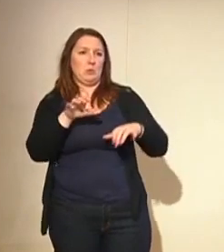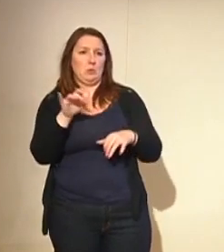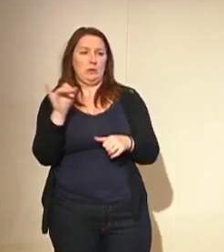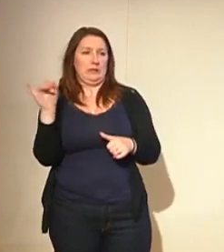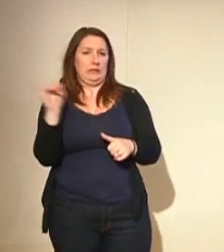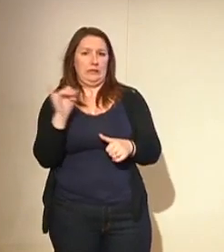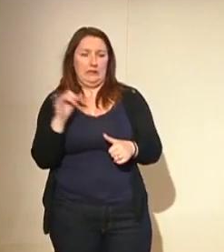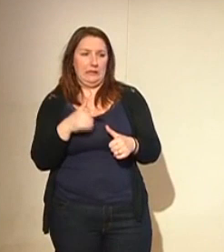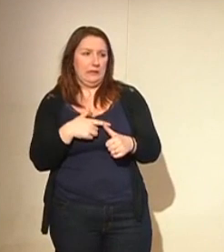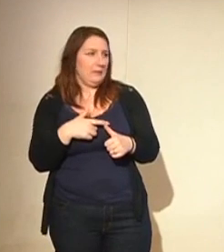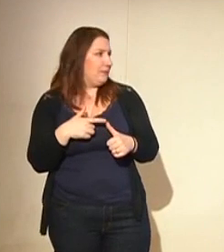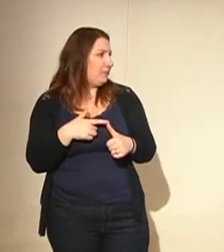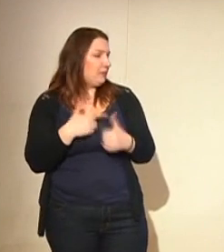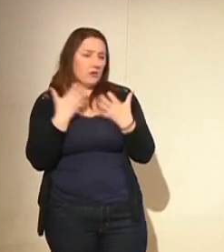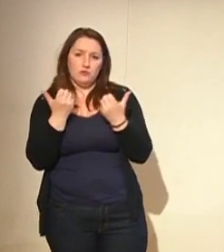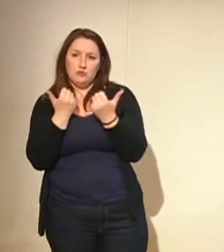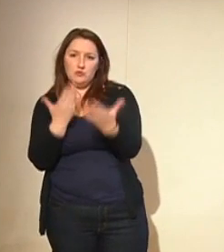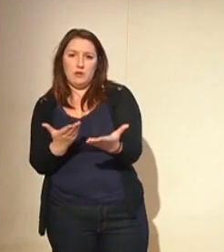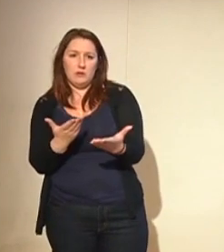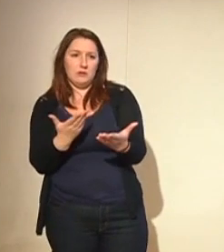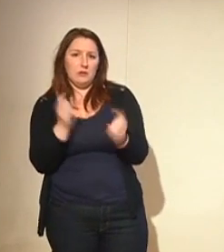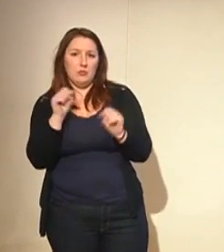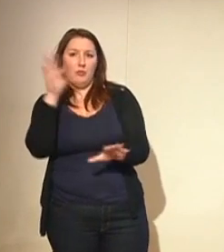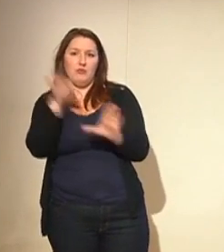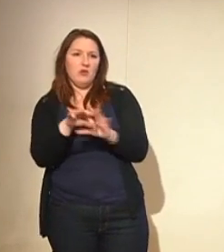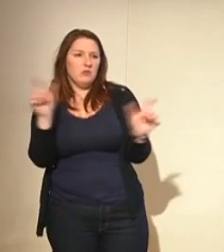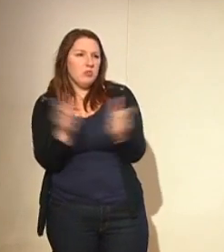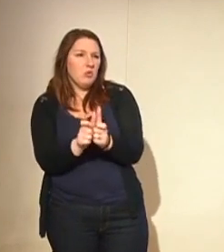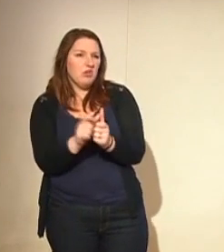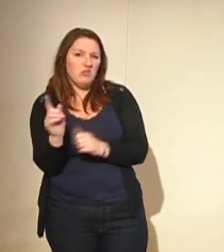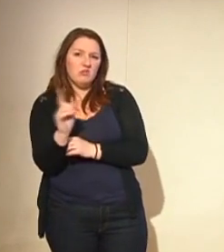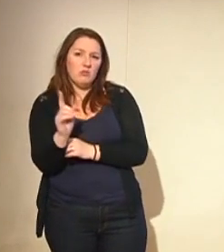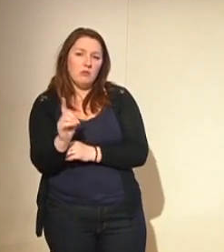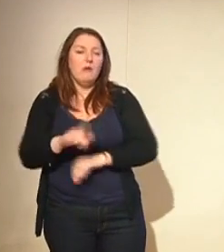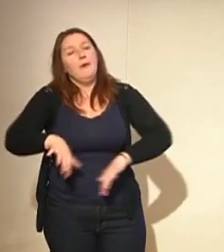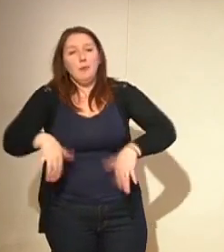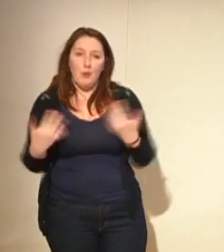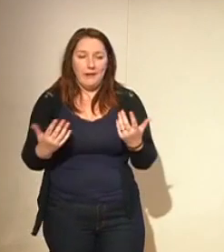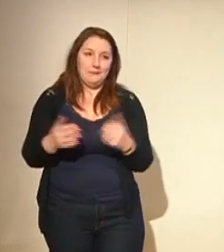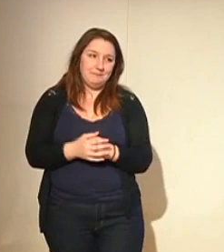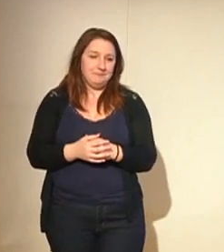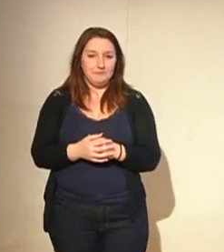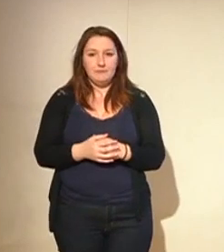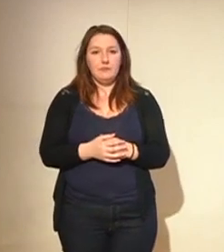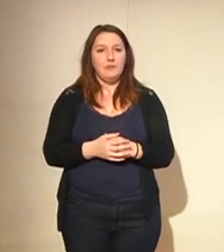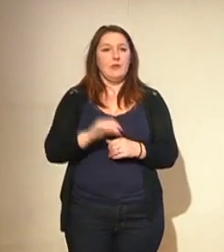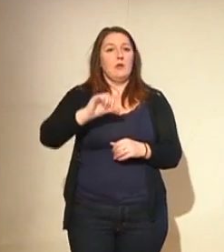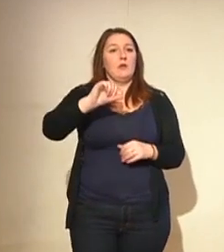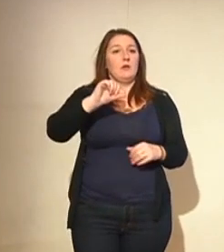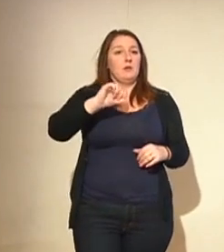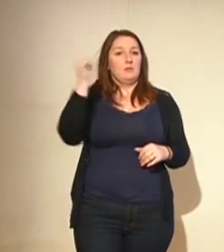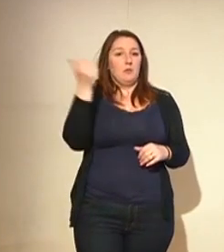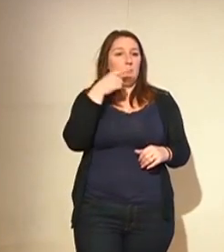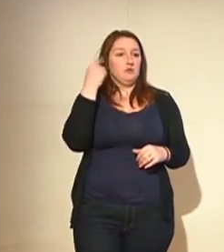donc je vais vous soumettre je pourrais faire un vote bloqué presque là non bon allez je vais commencer par Monsieur